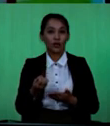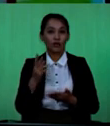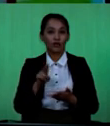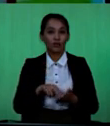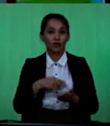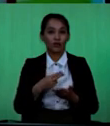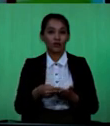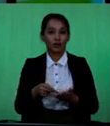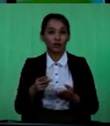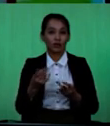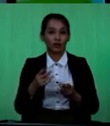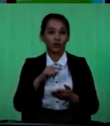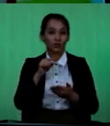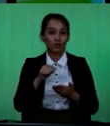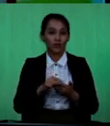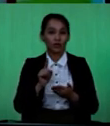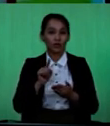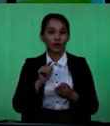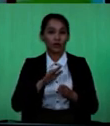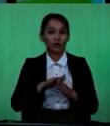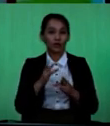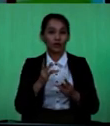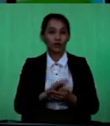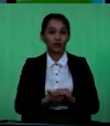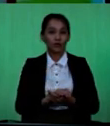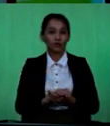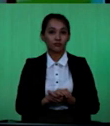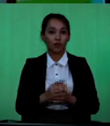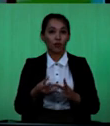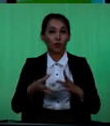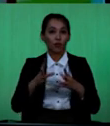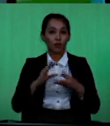bo'lsa, nima qilamiz? Umumiy son ma'lum.